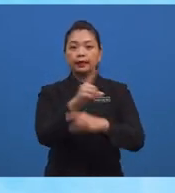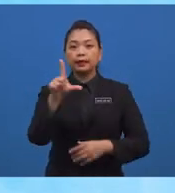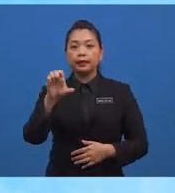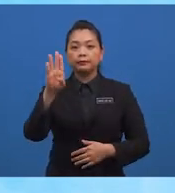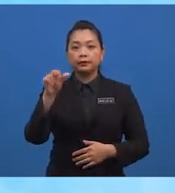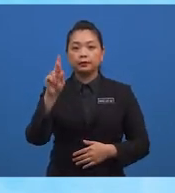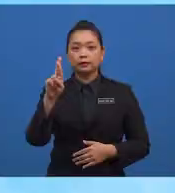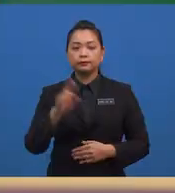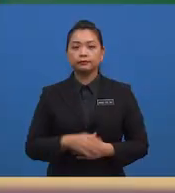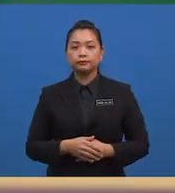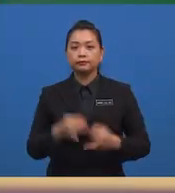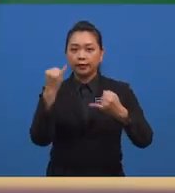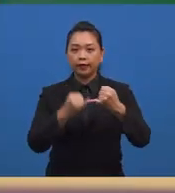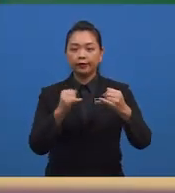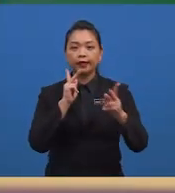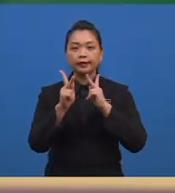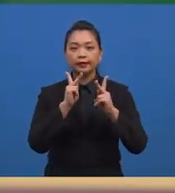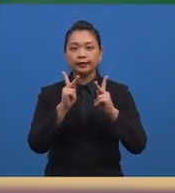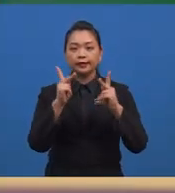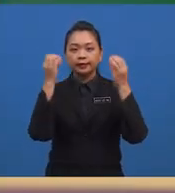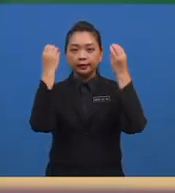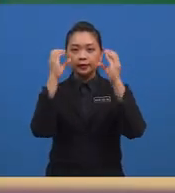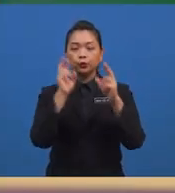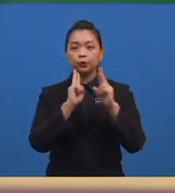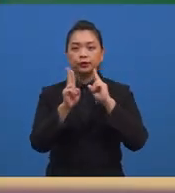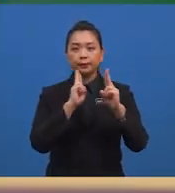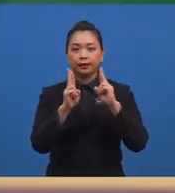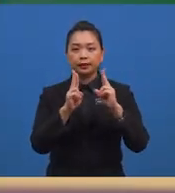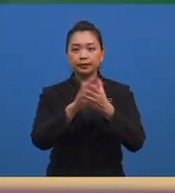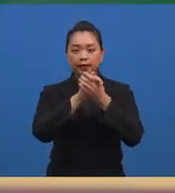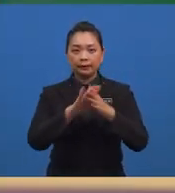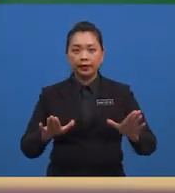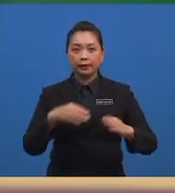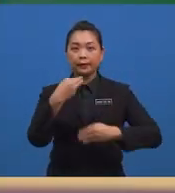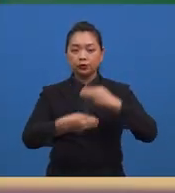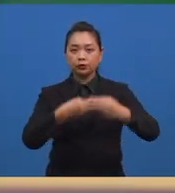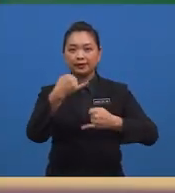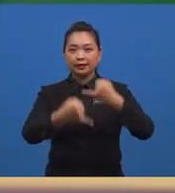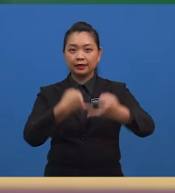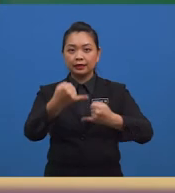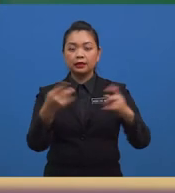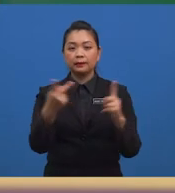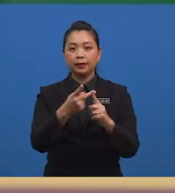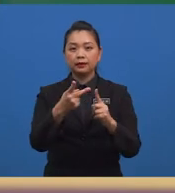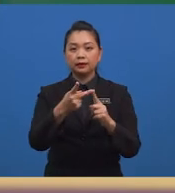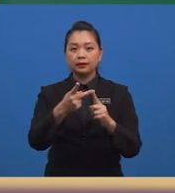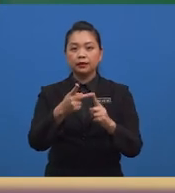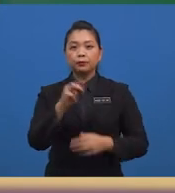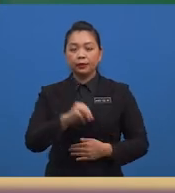darab lebar. Akhir kata, cikgu mengucapkan selamat maju jaya